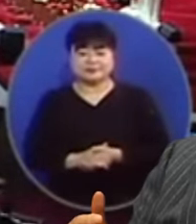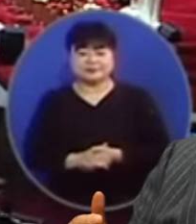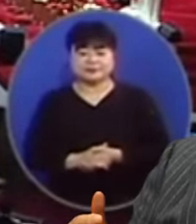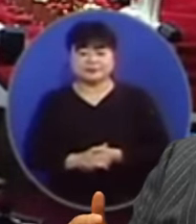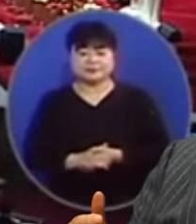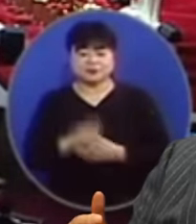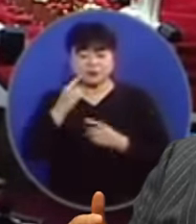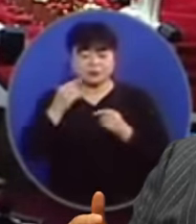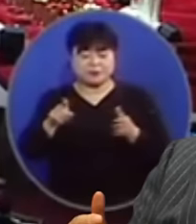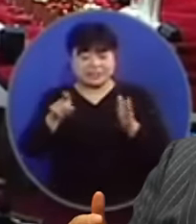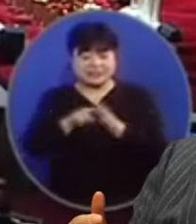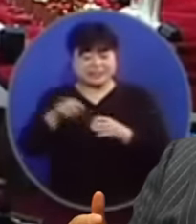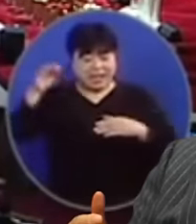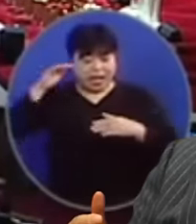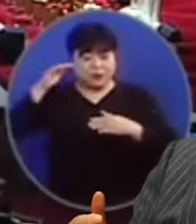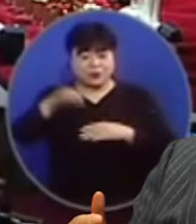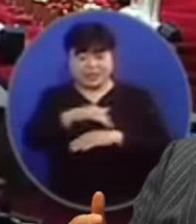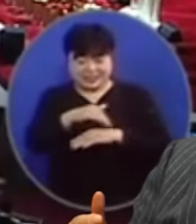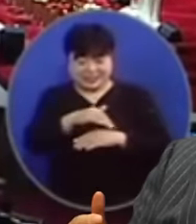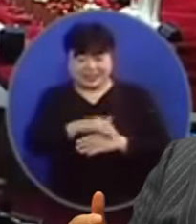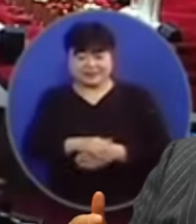저는 신학교 다닐 때